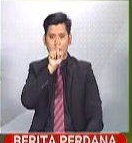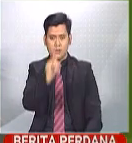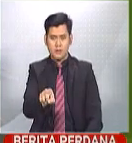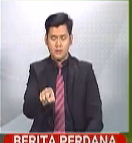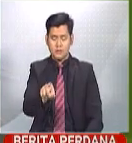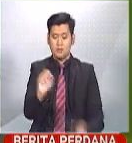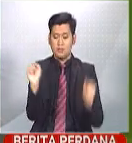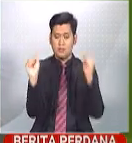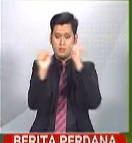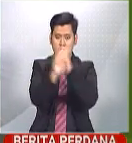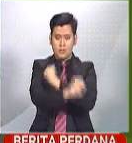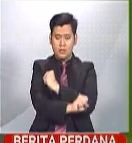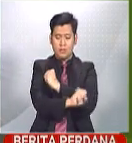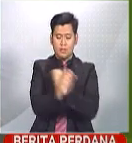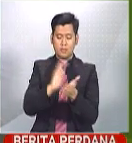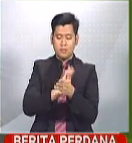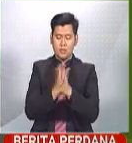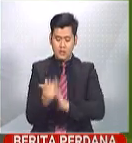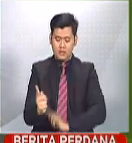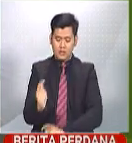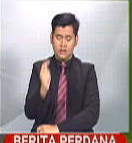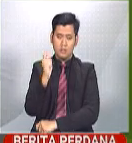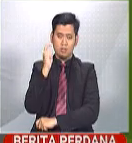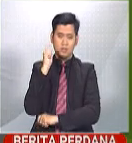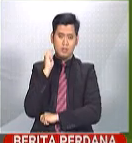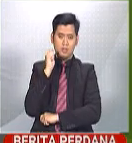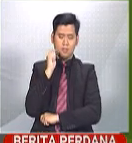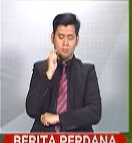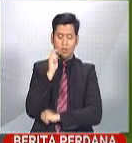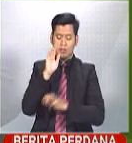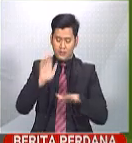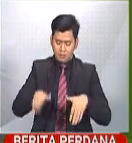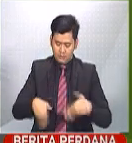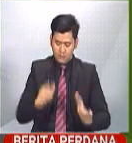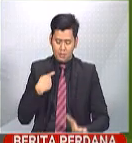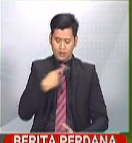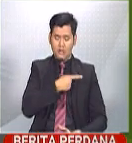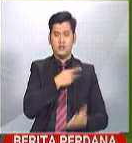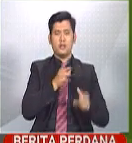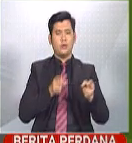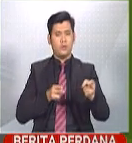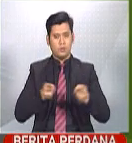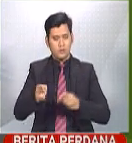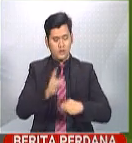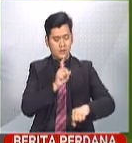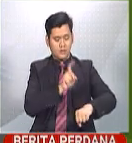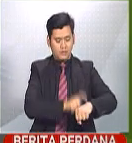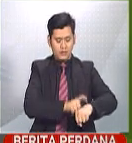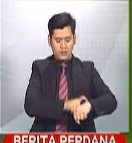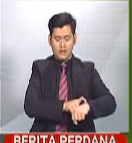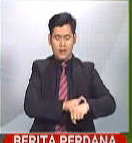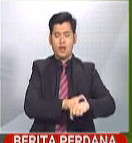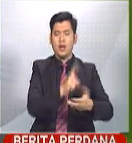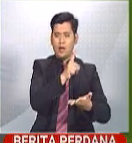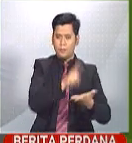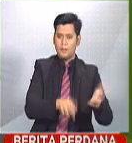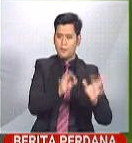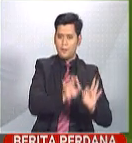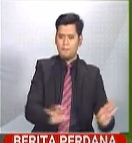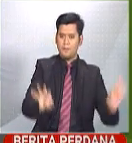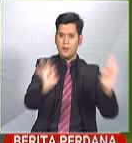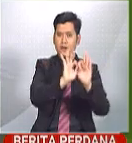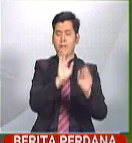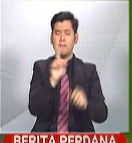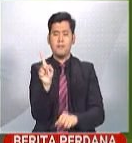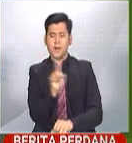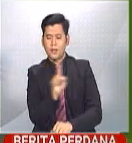daripada cabaran dalam ATM ni adalah pengurusan masa. Kita kena tahu, okay, this is apa yang kita kena buat, ini kepentingan ni, keutamaan